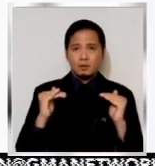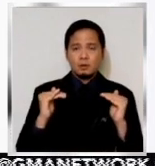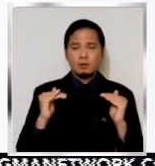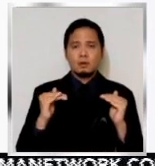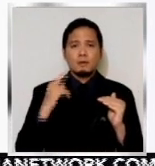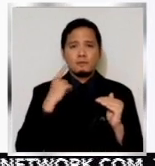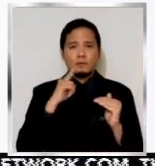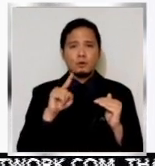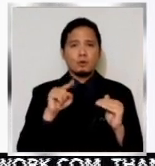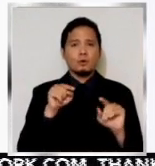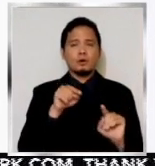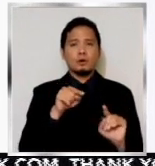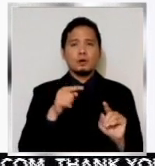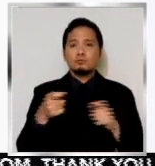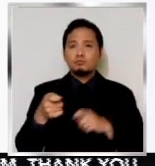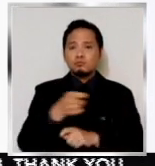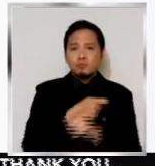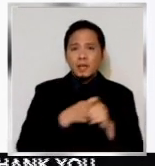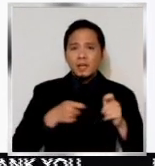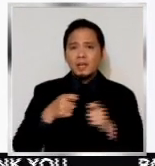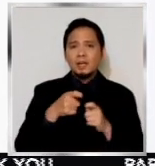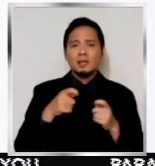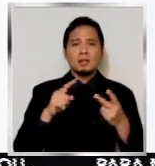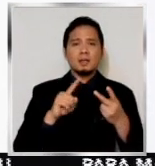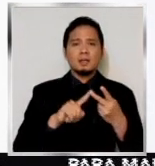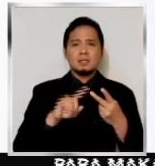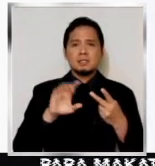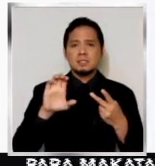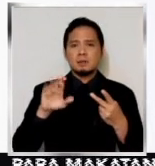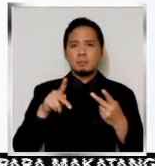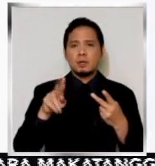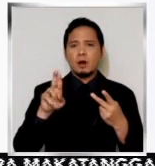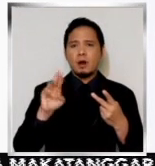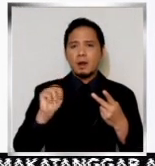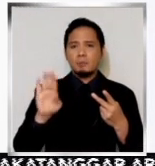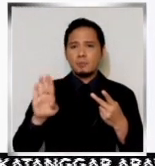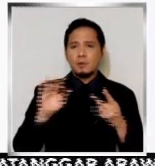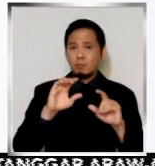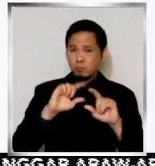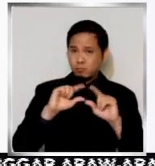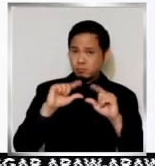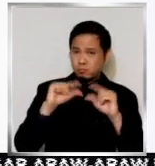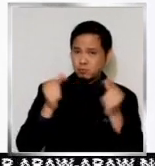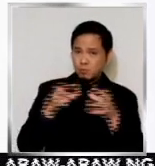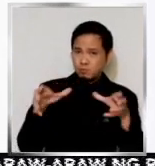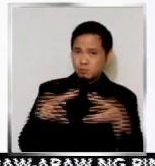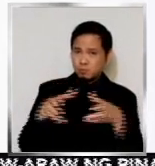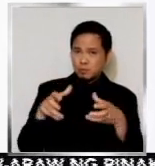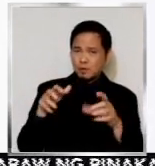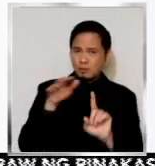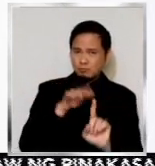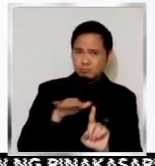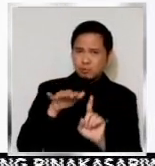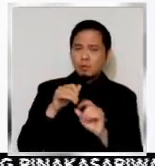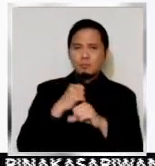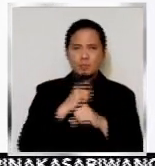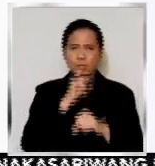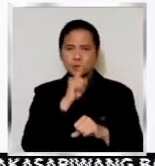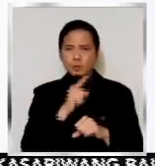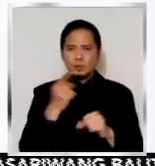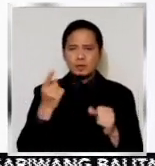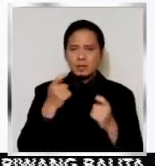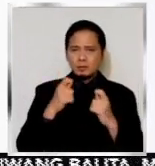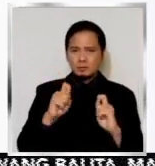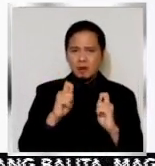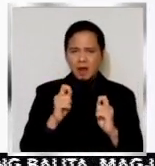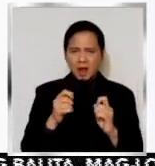trade and related matters in CTRM na babaan nga yung tariff. No? Para makasabay tayo sa presyo,